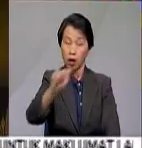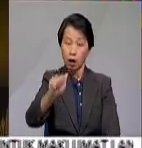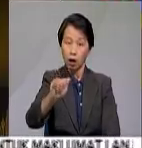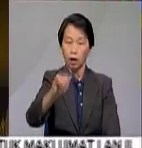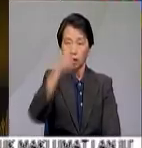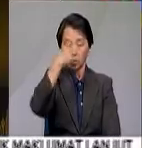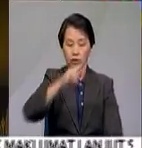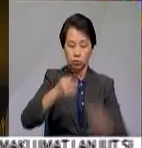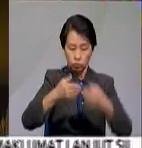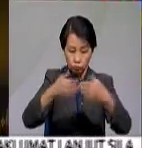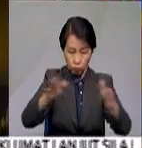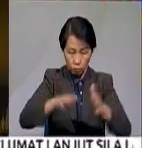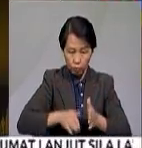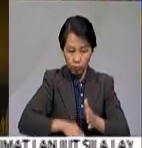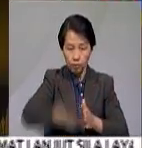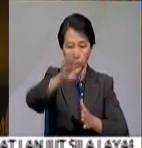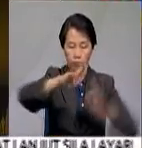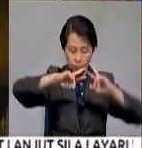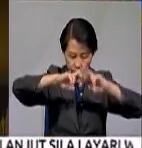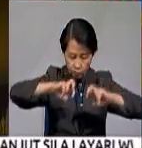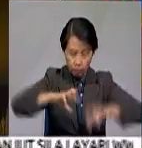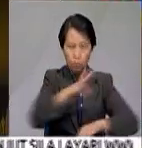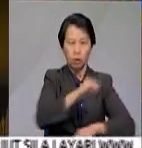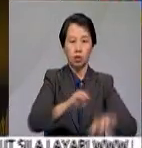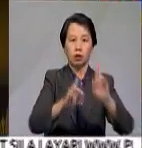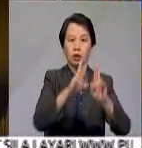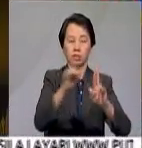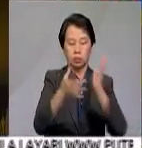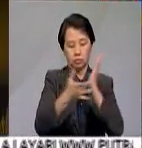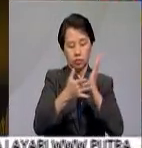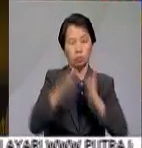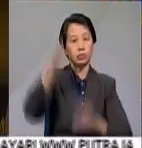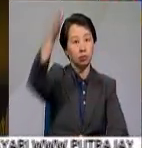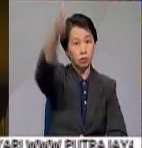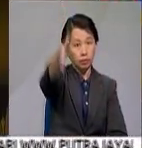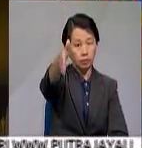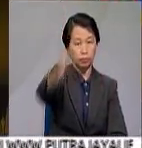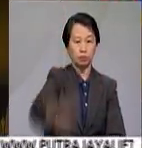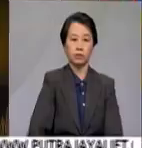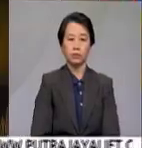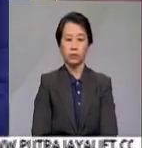membuka jalan untuk pembangunan penyelidikan dan teknologi masa depan.